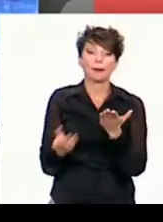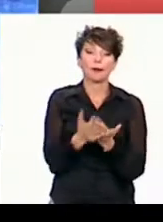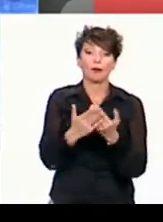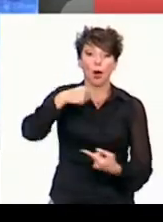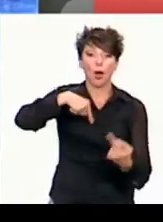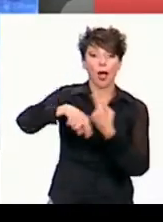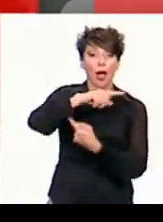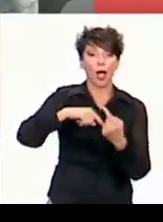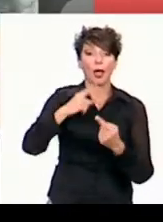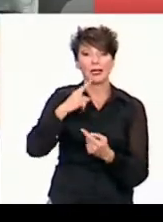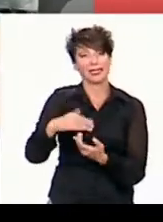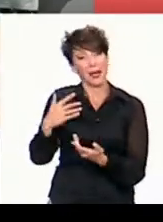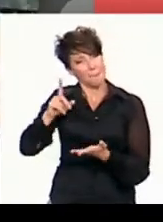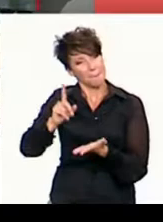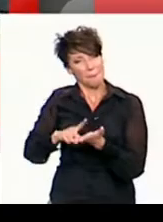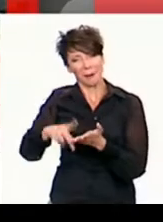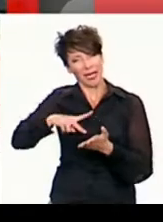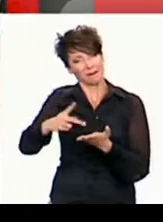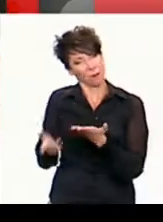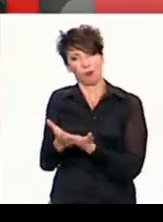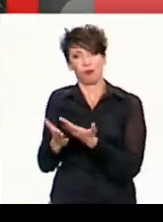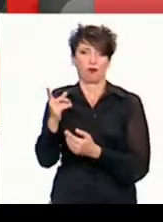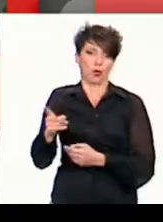βοηθηθεί η κυβέρνηση εδώ.